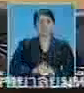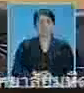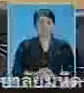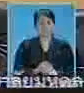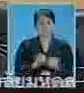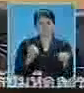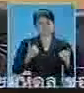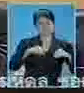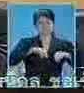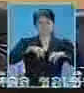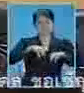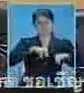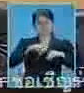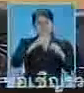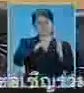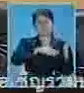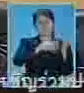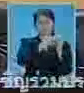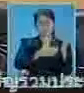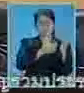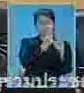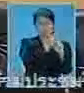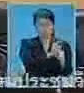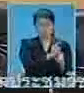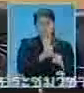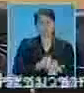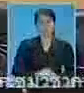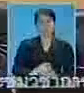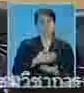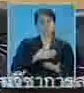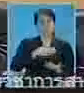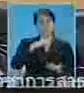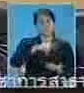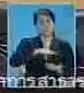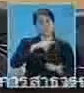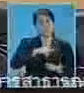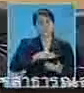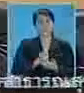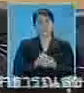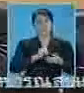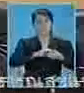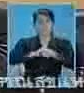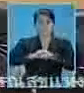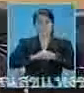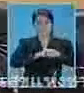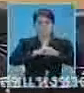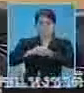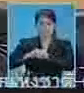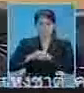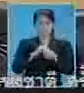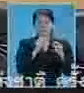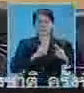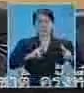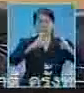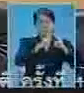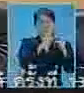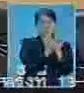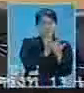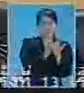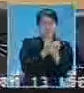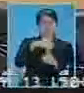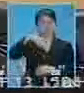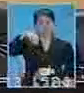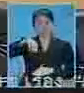ยใช้นโยบายนั้นในจังหวะเวลานั้นด้วยการร่วมมืออย่างใกล้ชิดระหว่างกระทรวงการคลังกับธนาคารแห่งประเทศไ